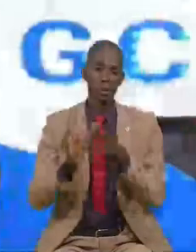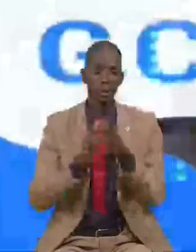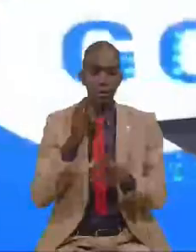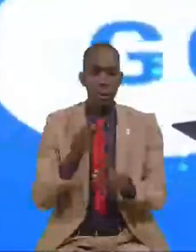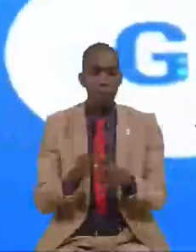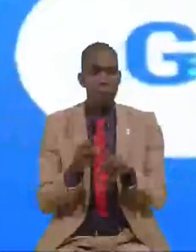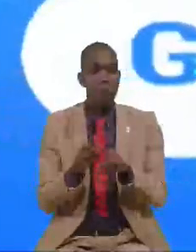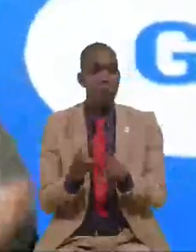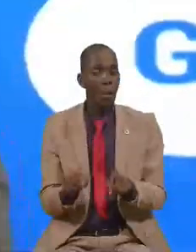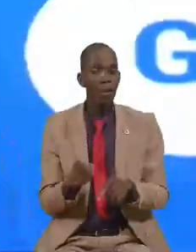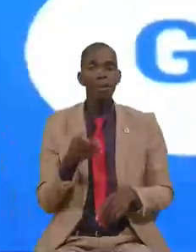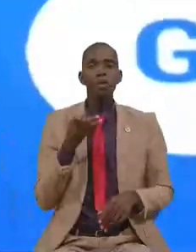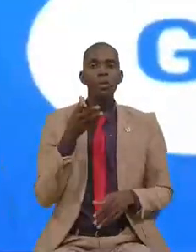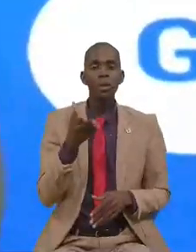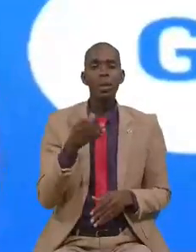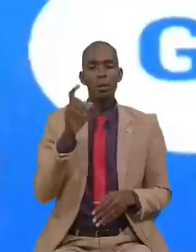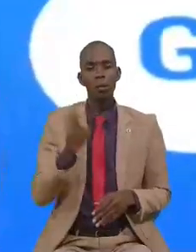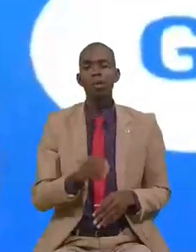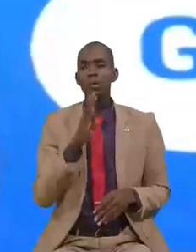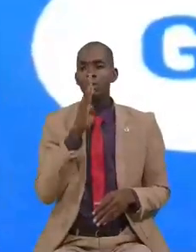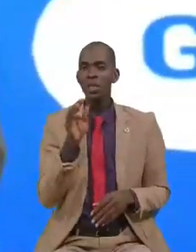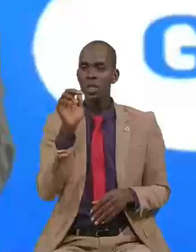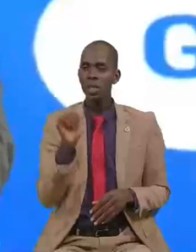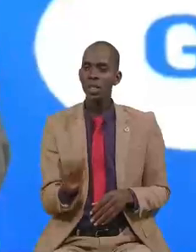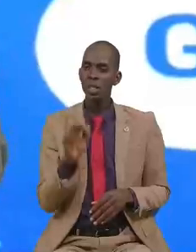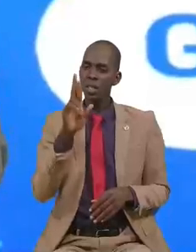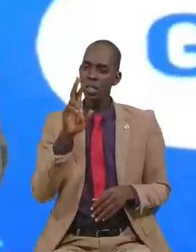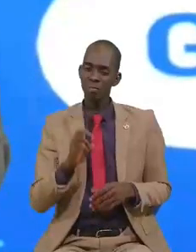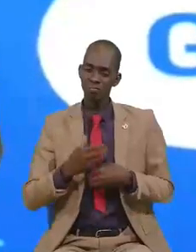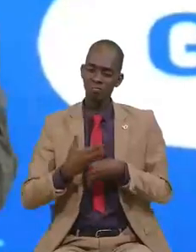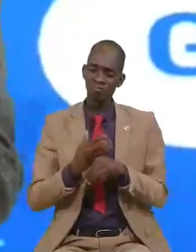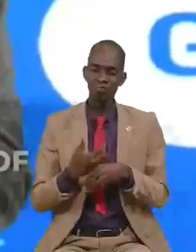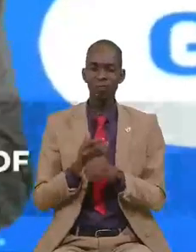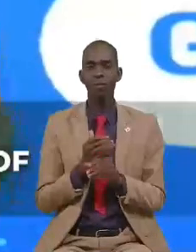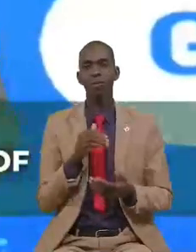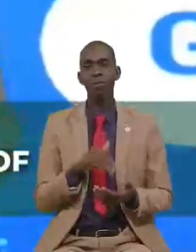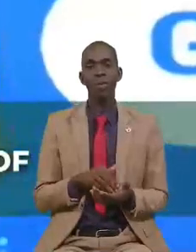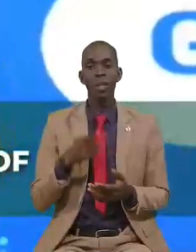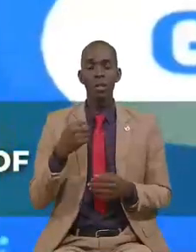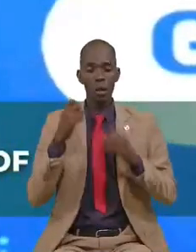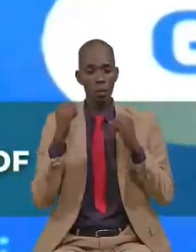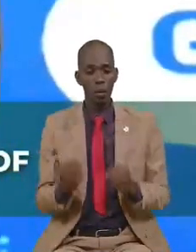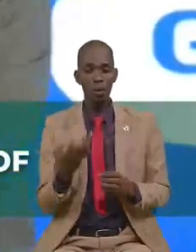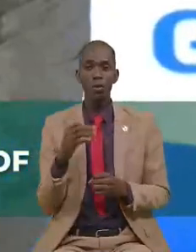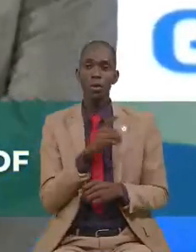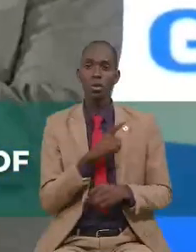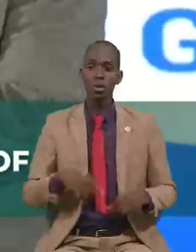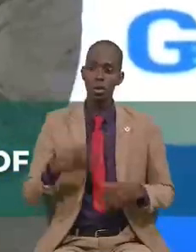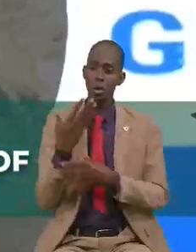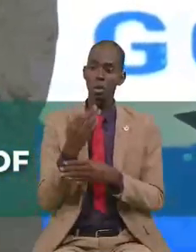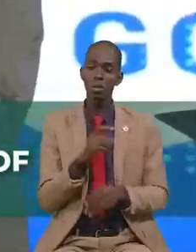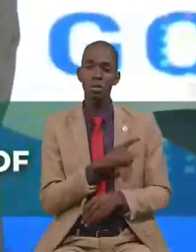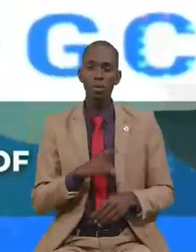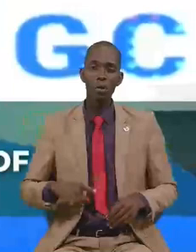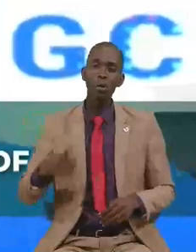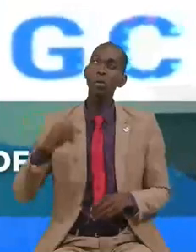faut une recréation. Une recréation, la main de l'Éternel, la puissance du Seigneur, la grâce de Dieu et